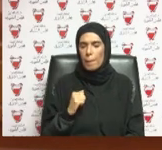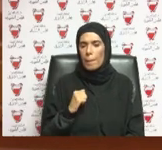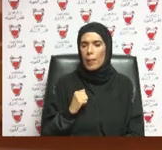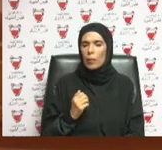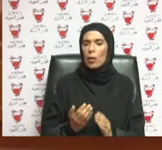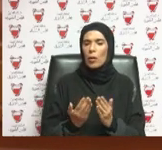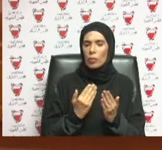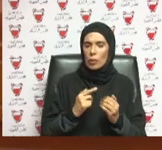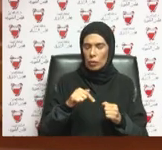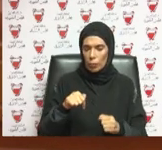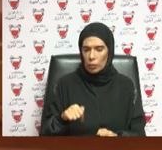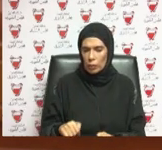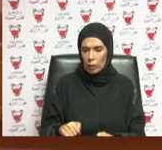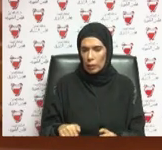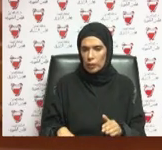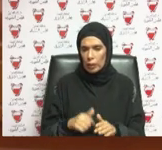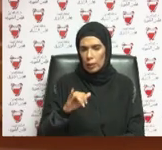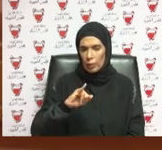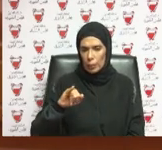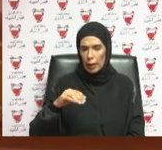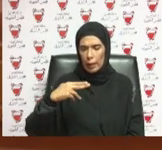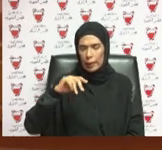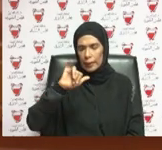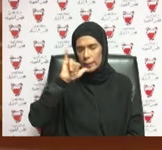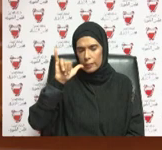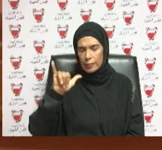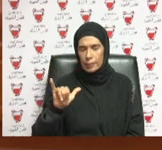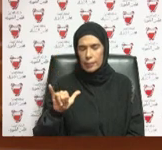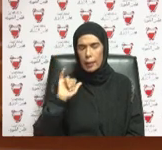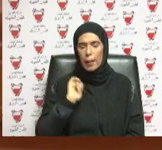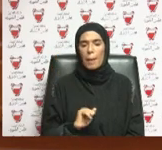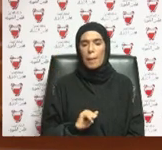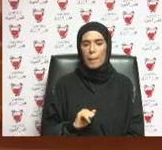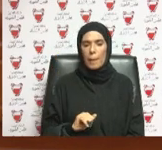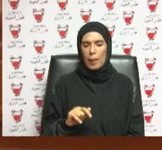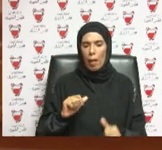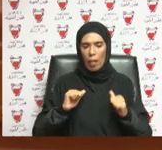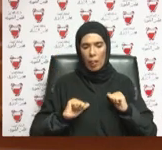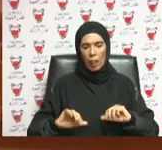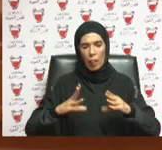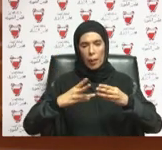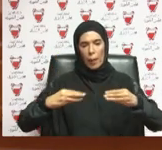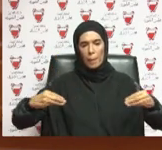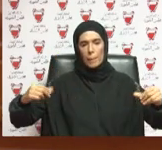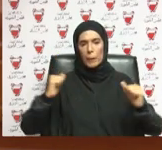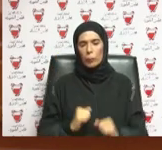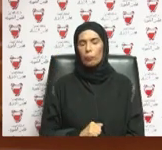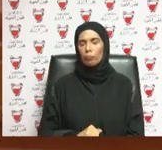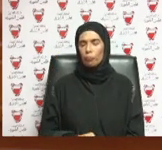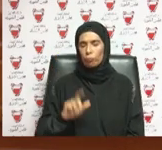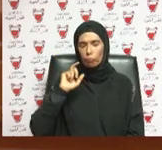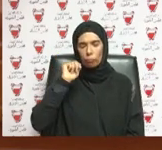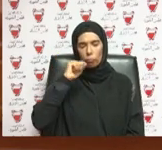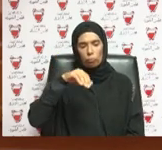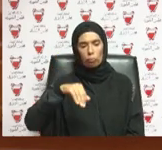لأخيه المغفور له الأمير الراحل الشيخ عيسى بن سلمان آل خليفة طيب الله ثرى. وكان رجل دولة من